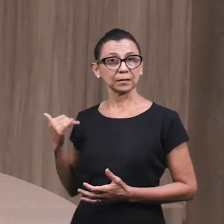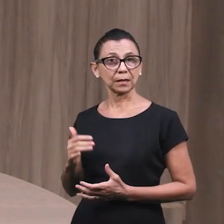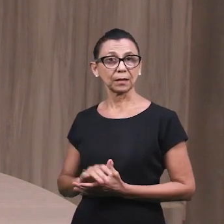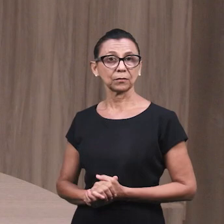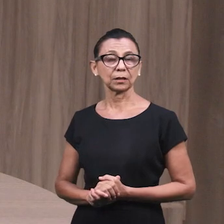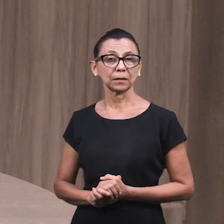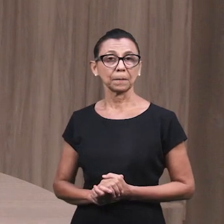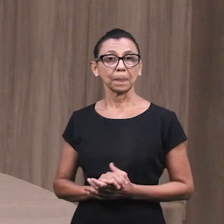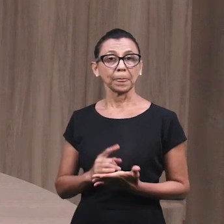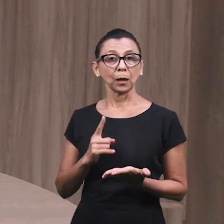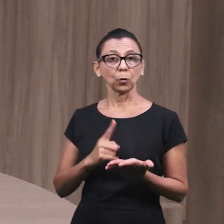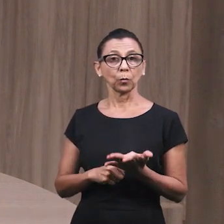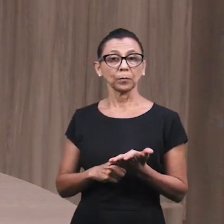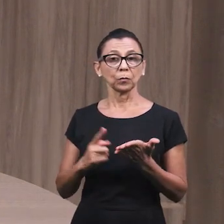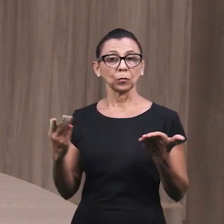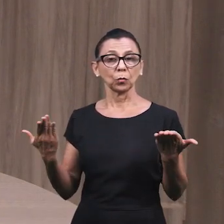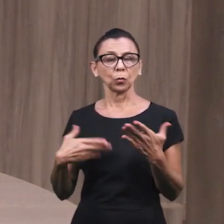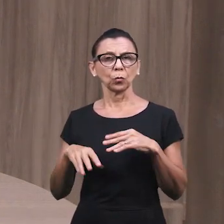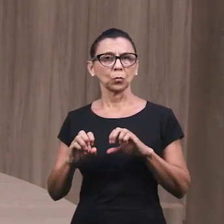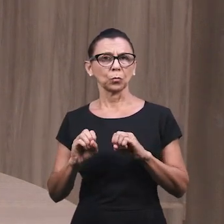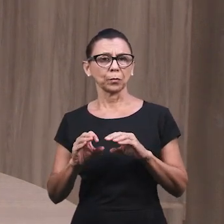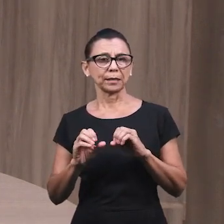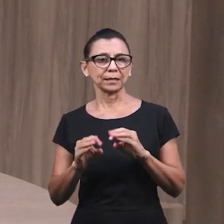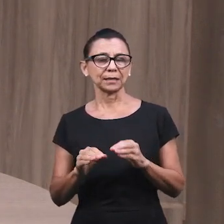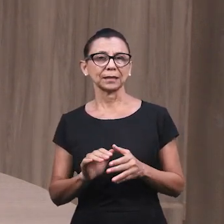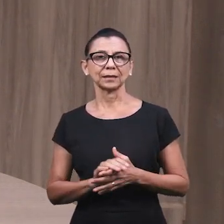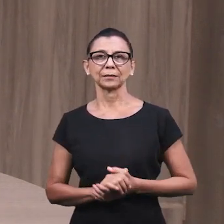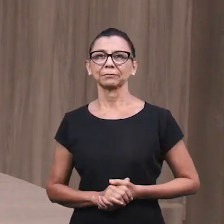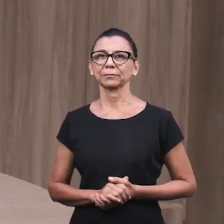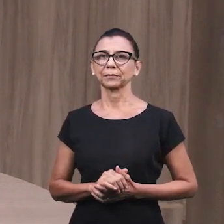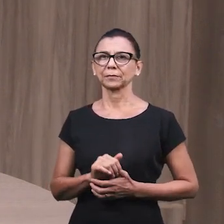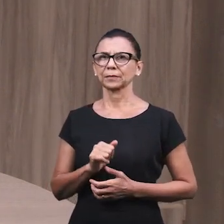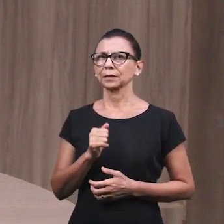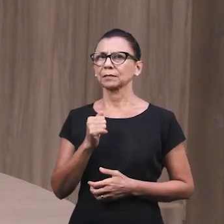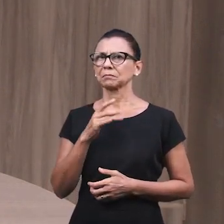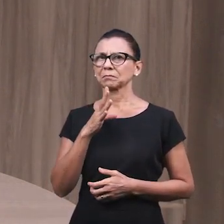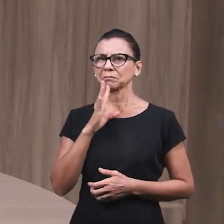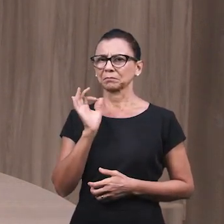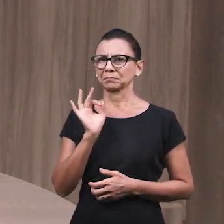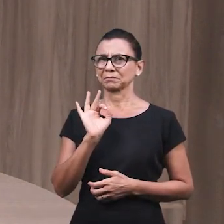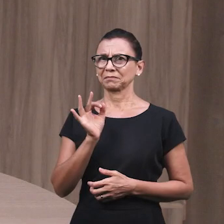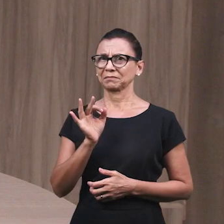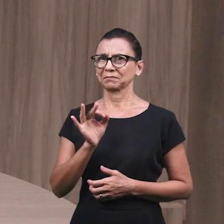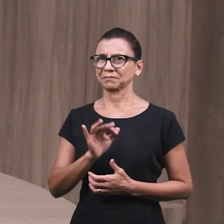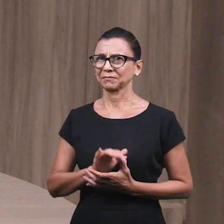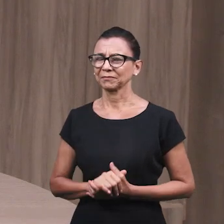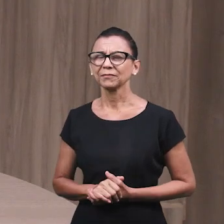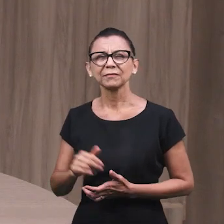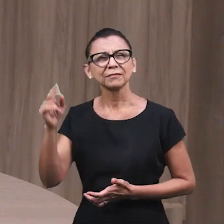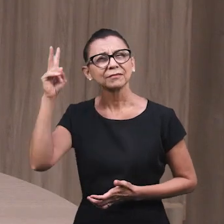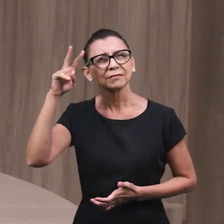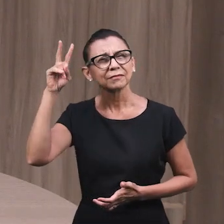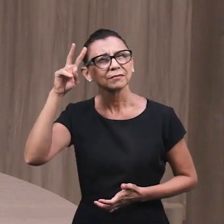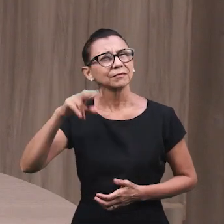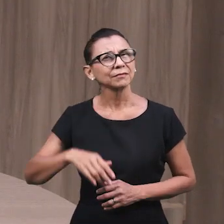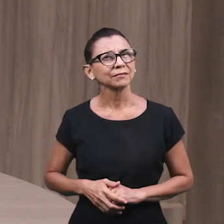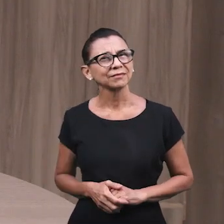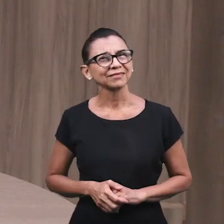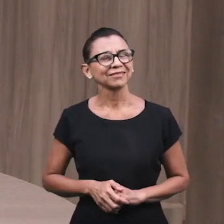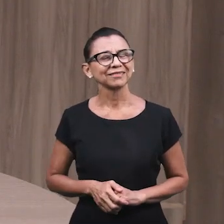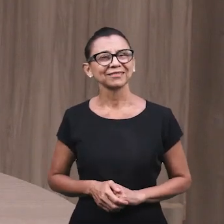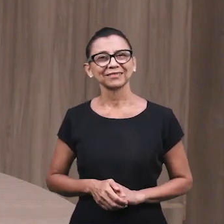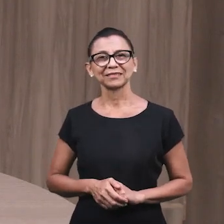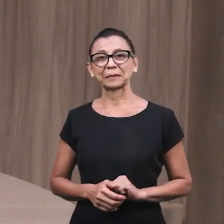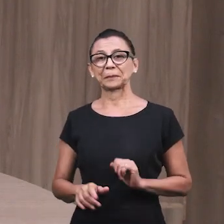nos élèves bien-aimés. Dans l'étude précédente, je vous ai dit qu'aujourd'hui, on allait avoir un enseignement que vous n'avez pas encore